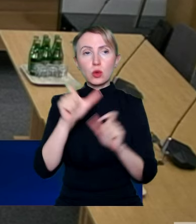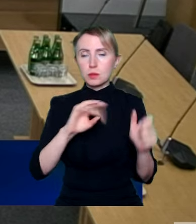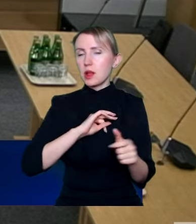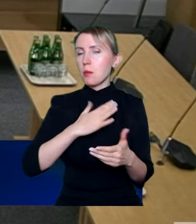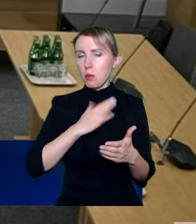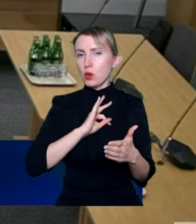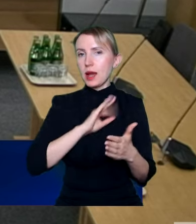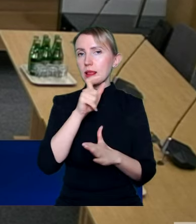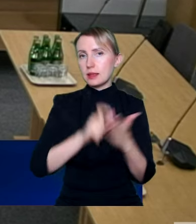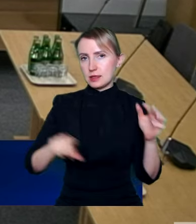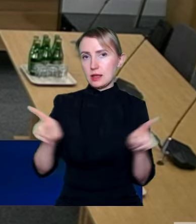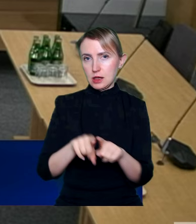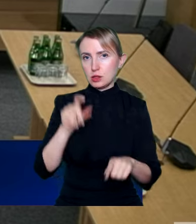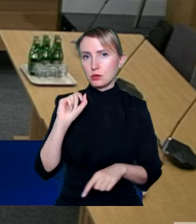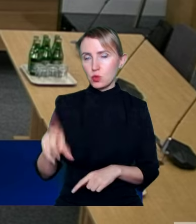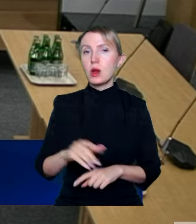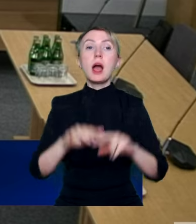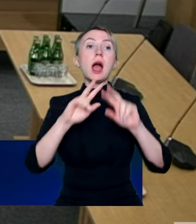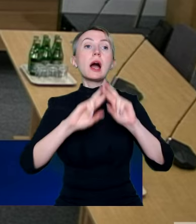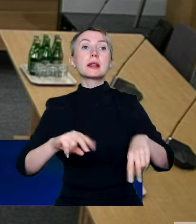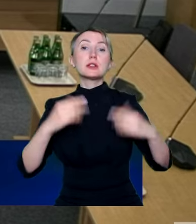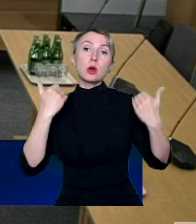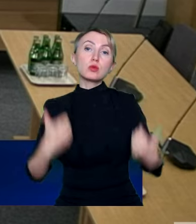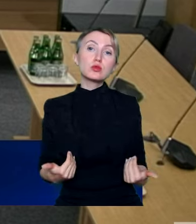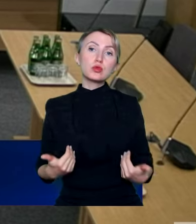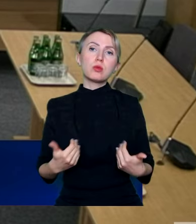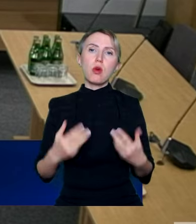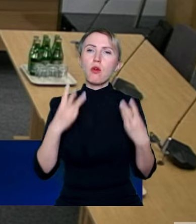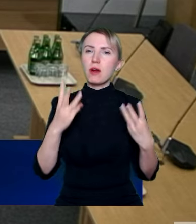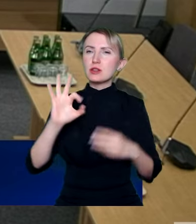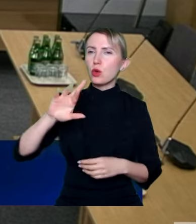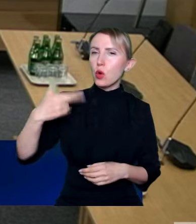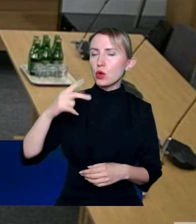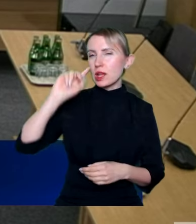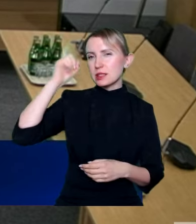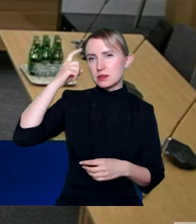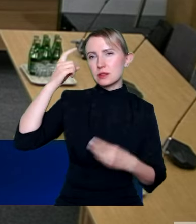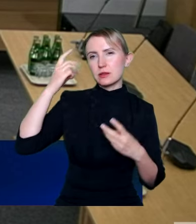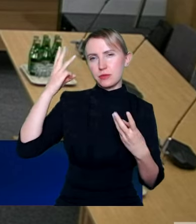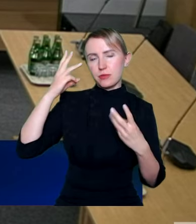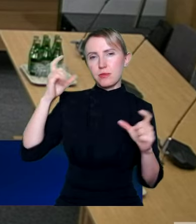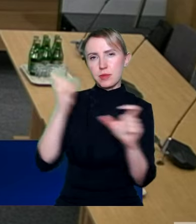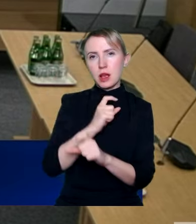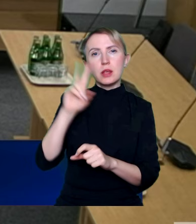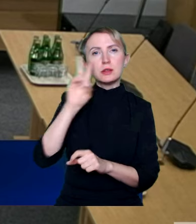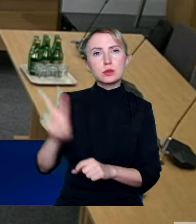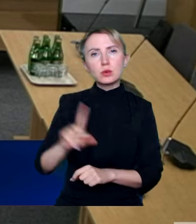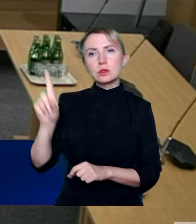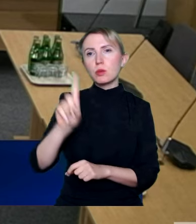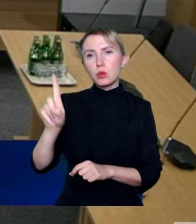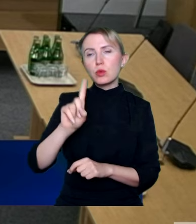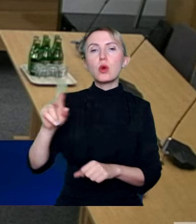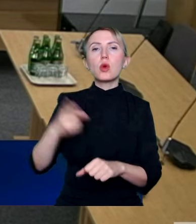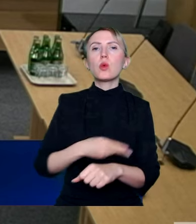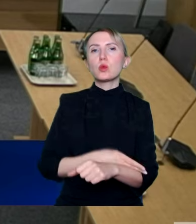liście. Pozostałe osoby, jeżeli chodzi o ważne organy centralne, instytucje publiczne typu Urząd